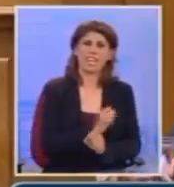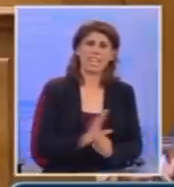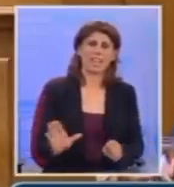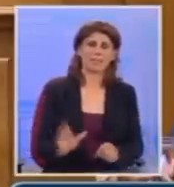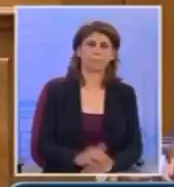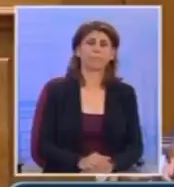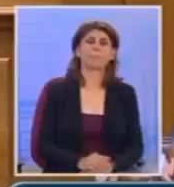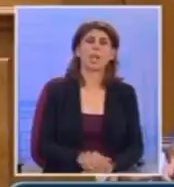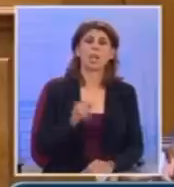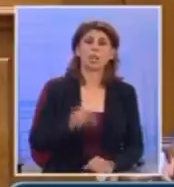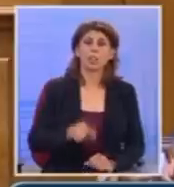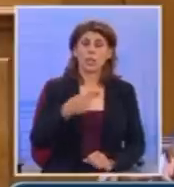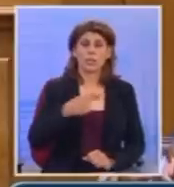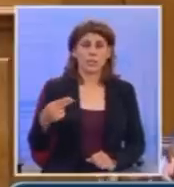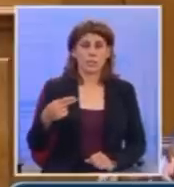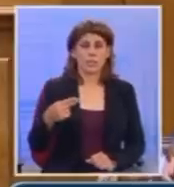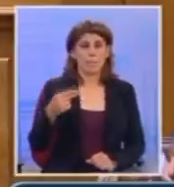Έρχομαι στο ζήτημα της φοιτητικής συμμετοχής.